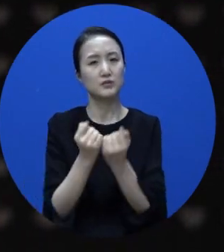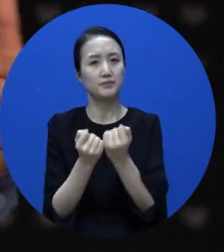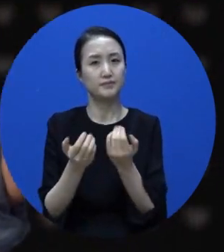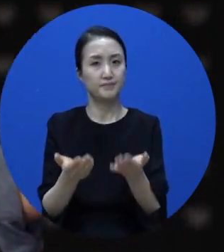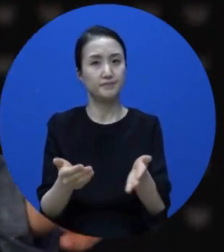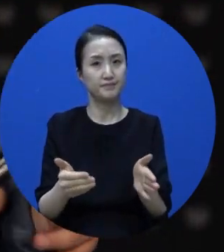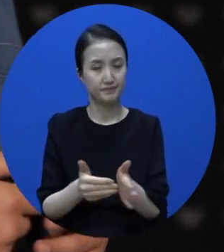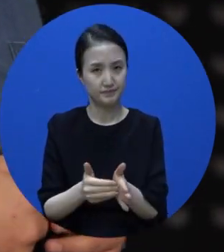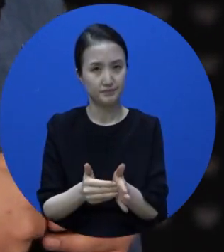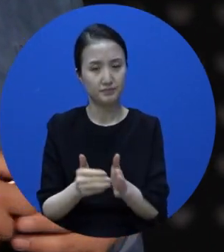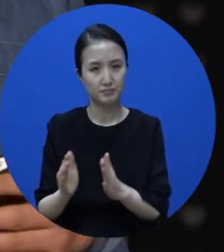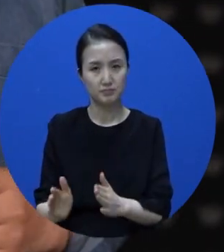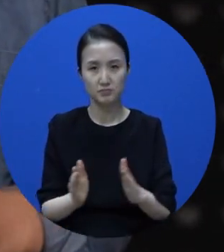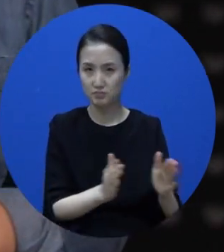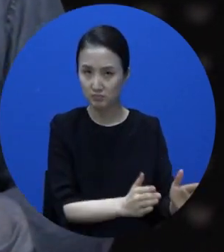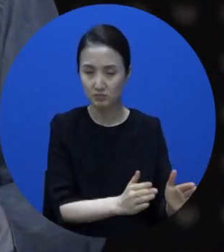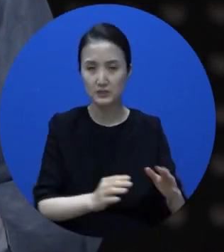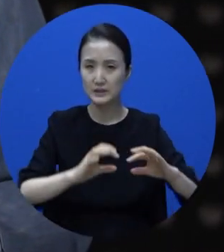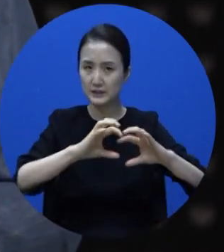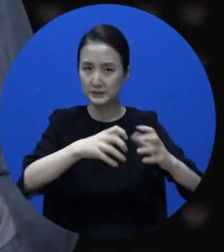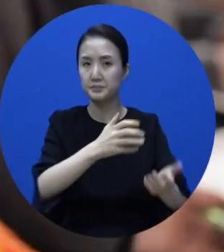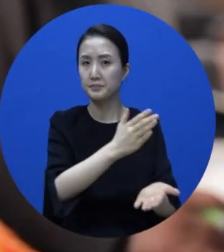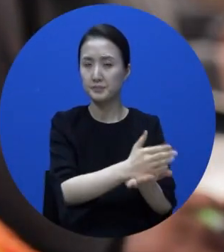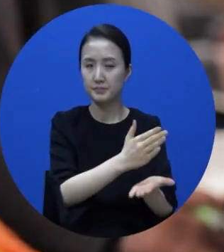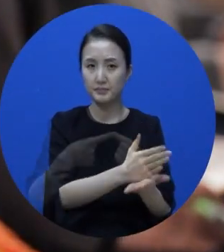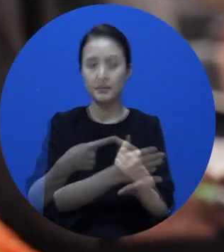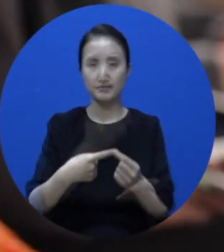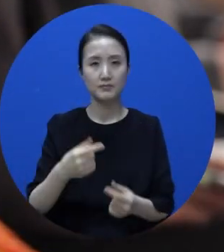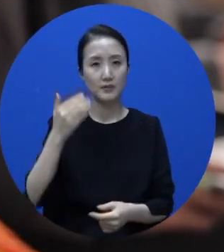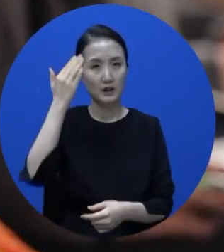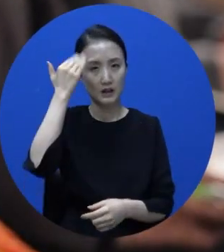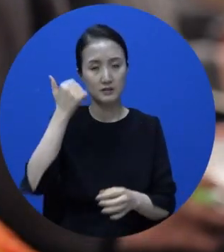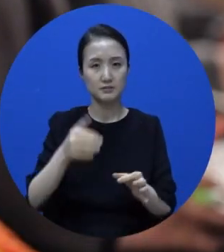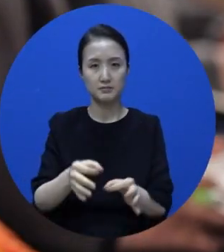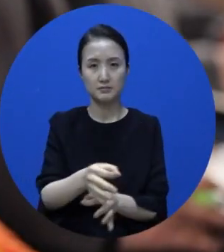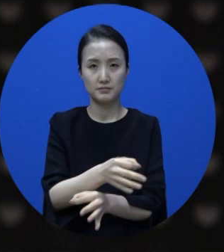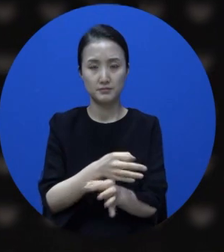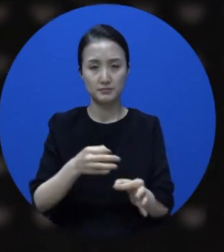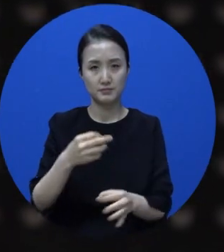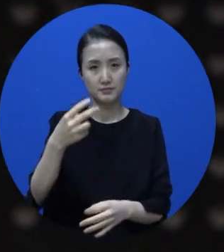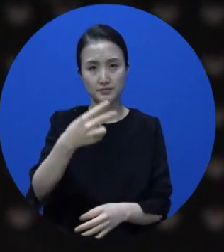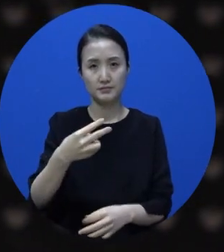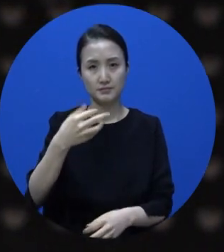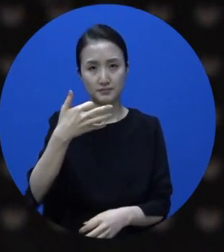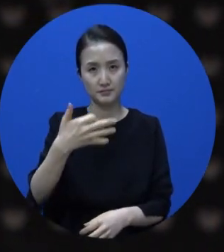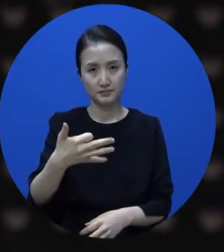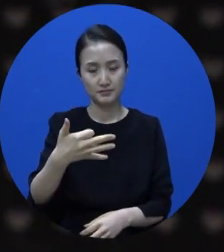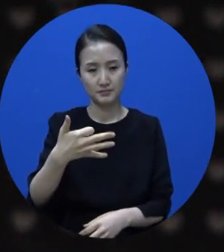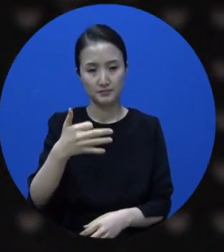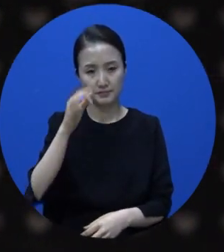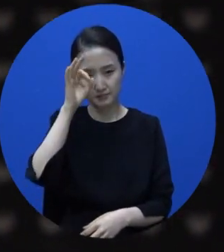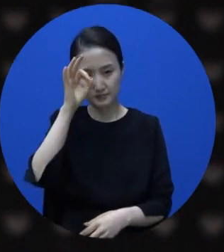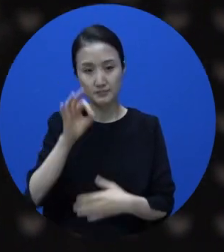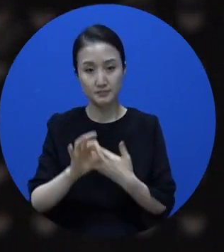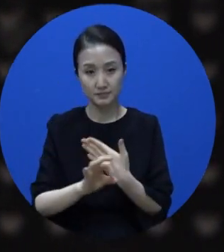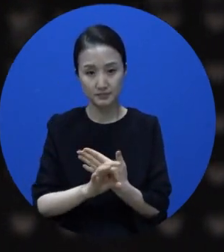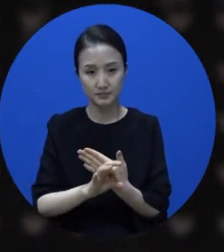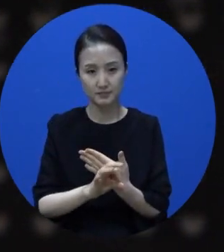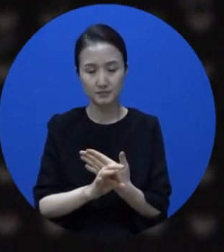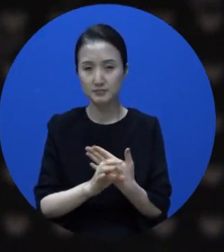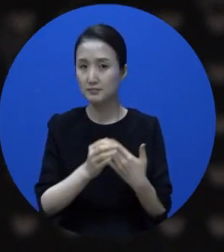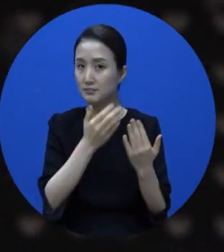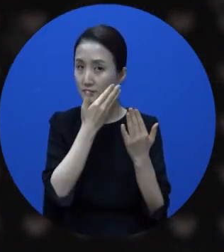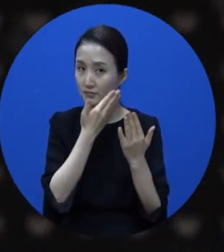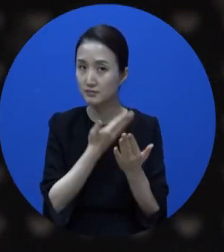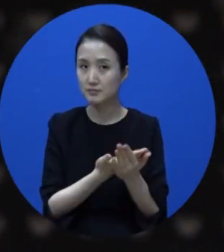한국경제 전망 을 보여 드리도록 하겠습니다 한국경제 에 있어서 2019 년 내내 따라올 그 중요한